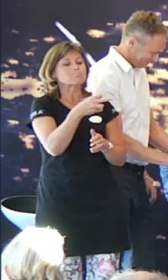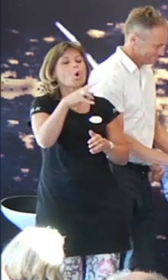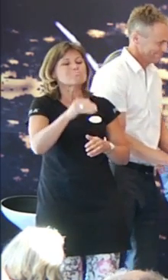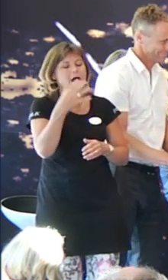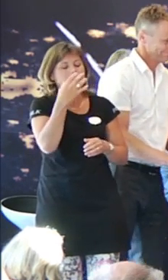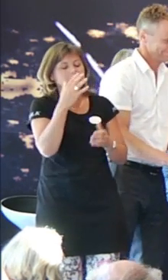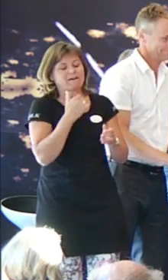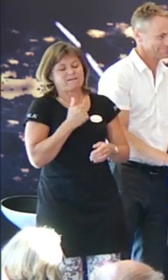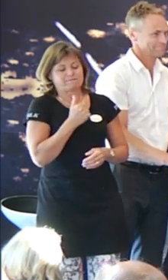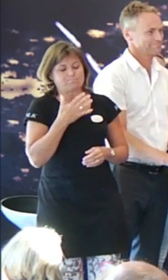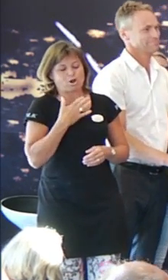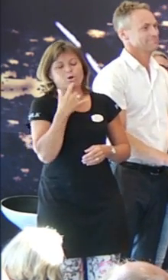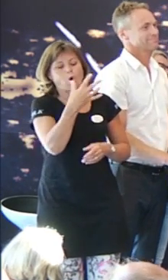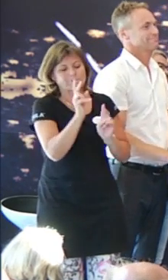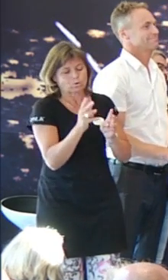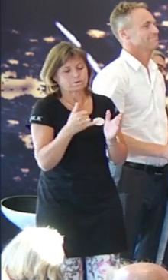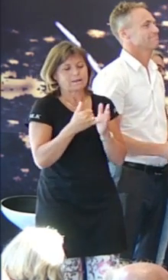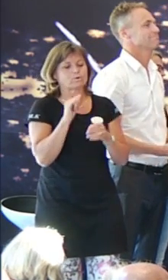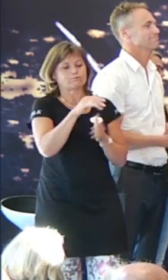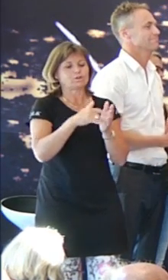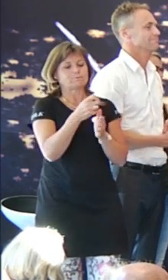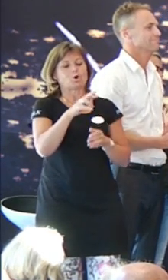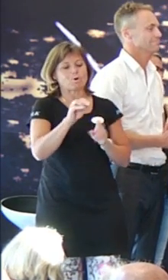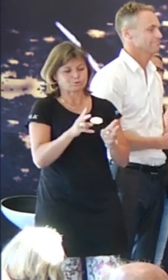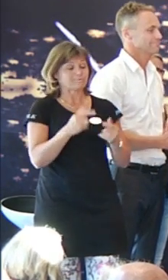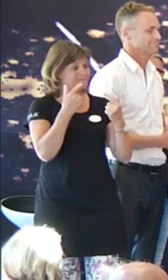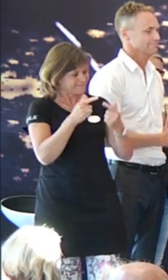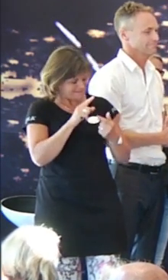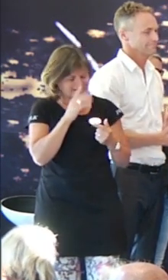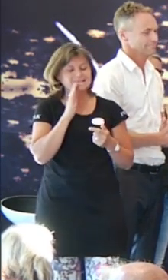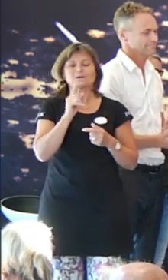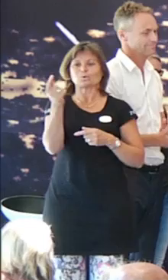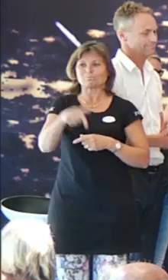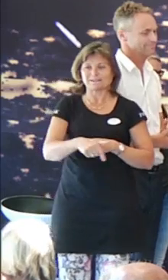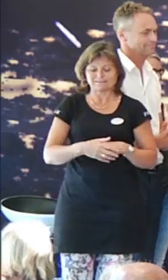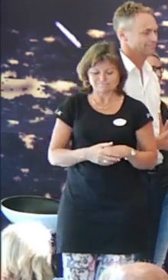Jag vill bara ha det sagt. Katarina Elmsäter-Svärd, tack snälla för att du tog dig tid. Tack. Ha det så bra.